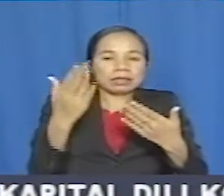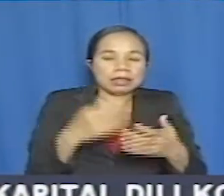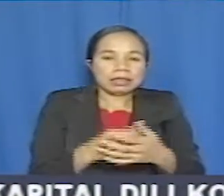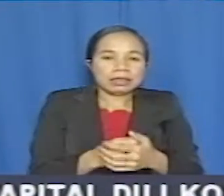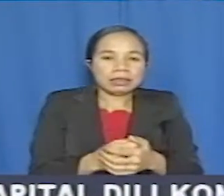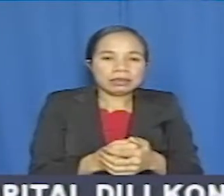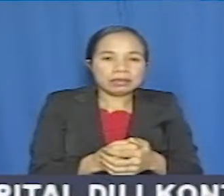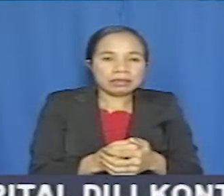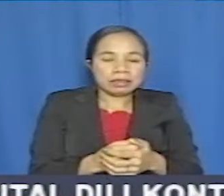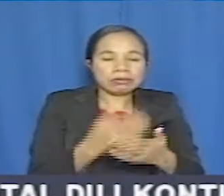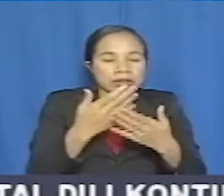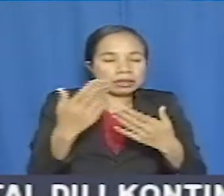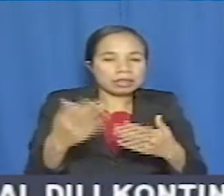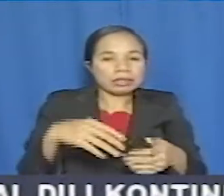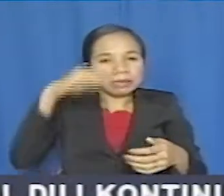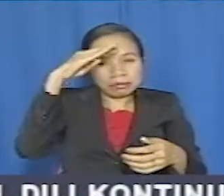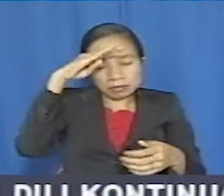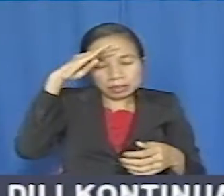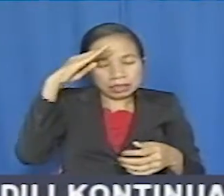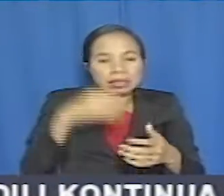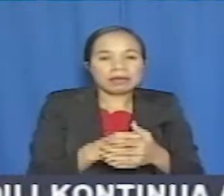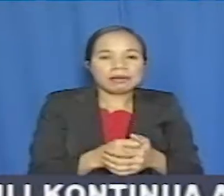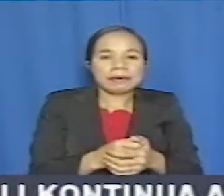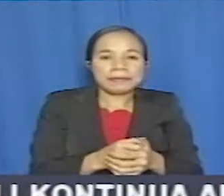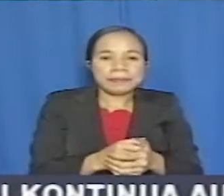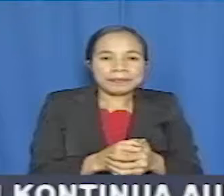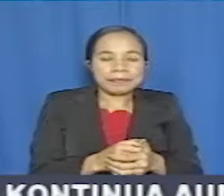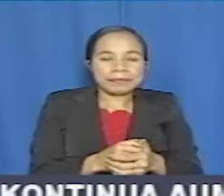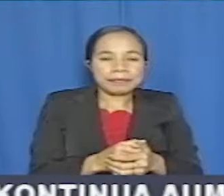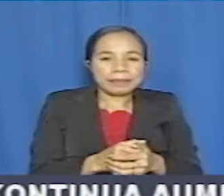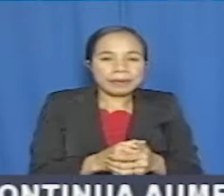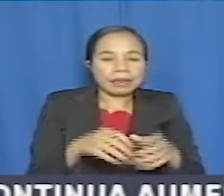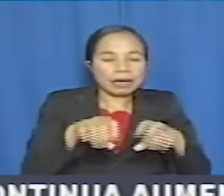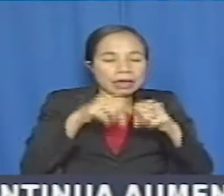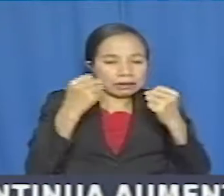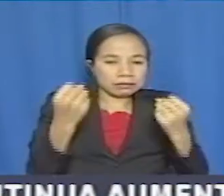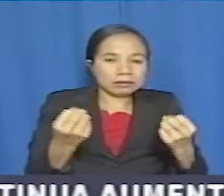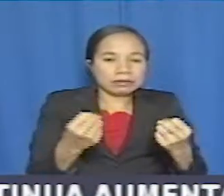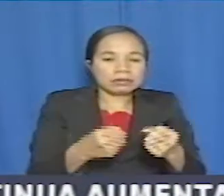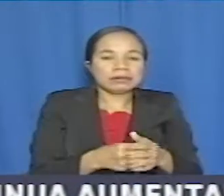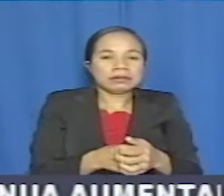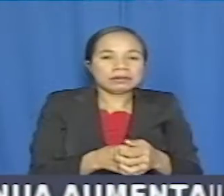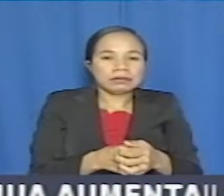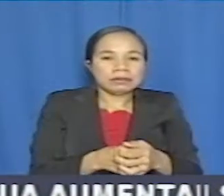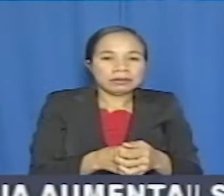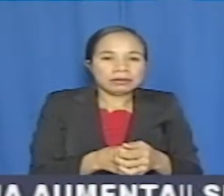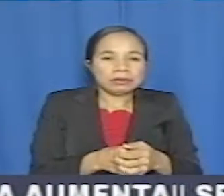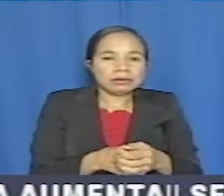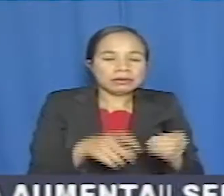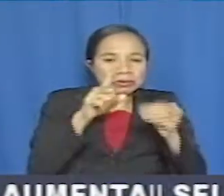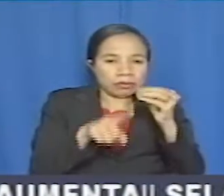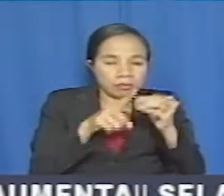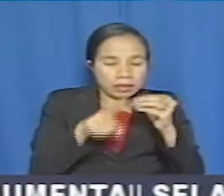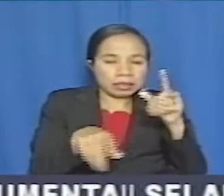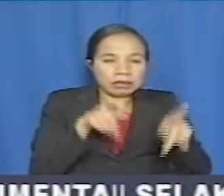sai metan hutona ne, hotang adla sira mak sai metan hudoro hutona ne. Tomand e malahola. E